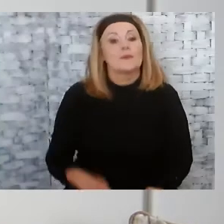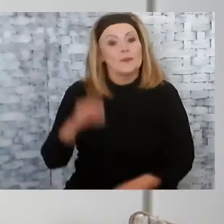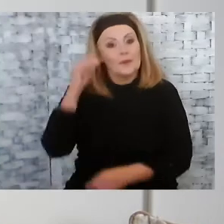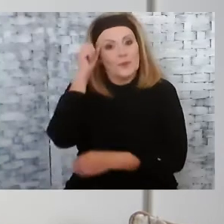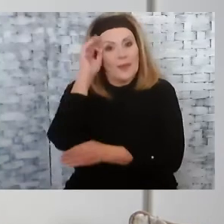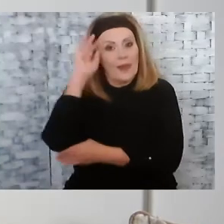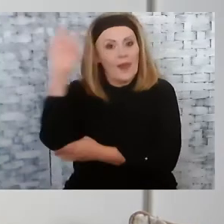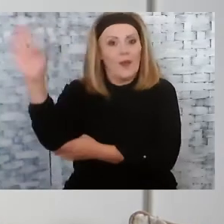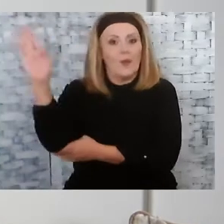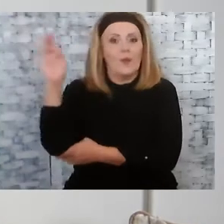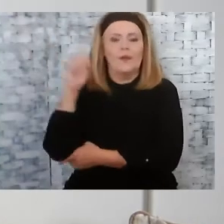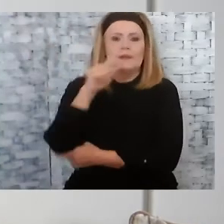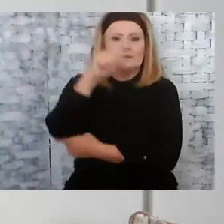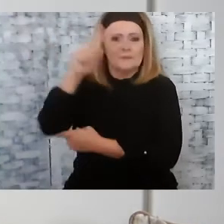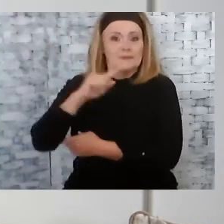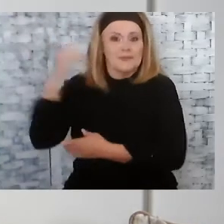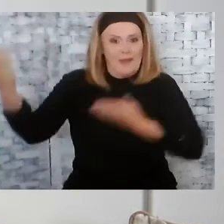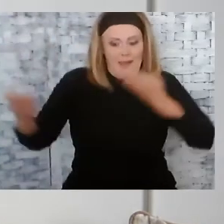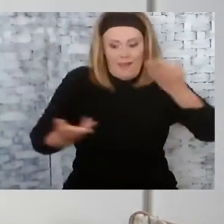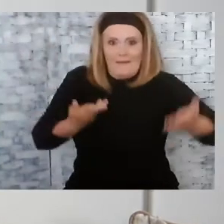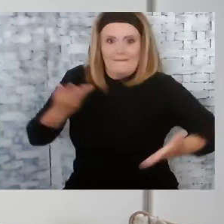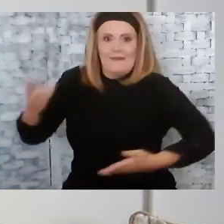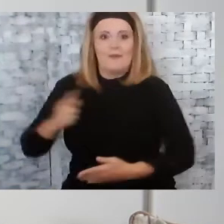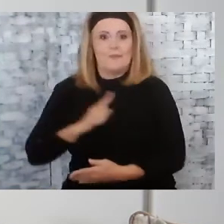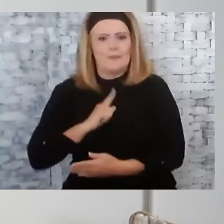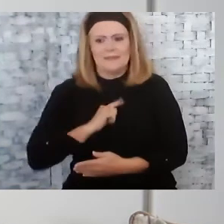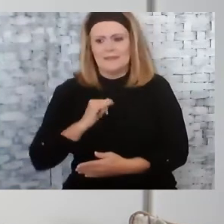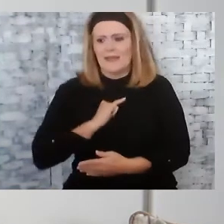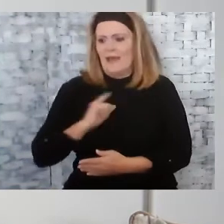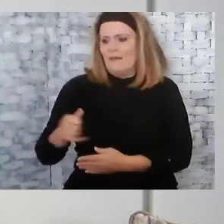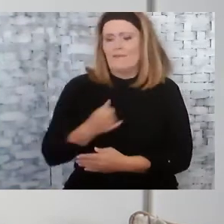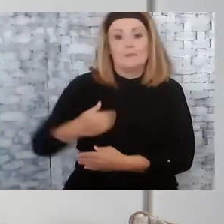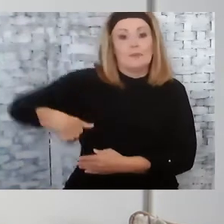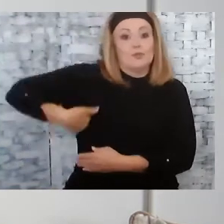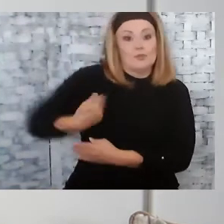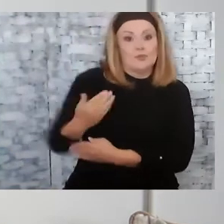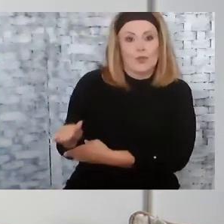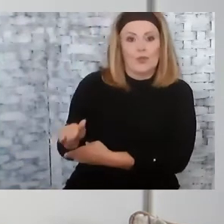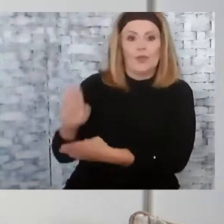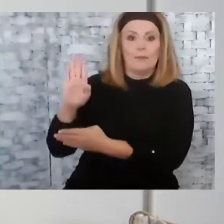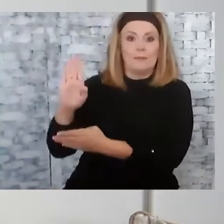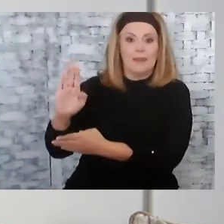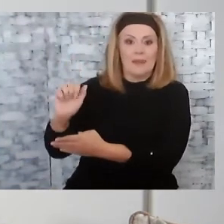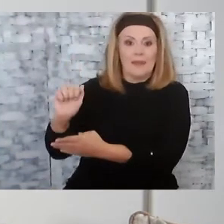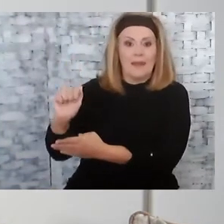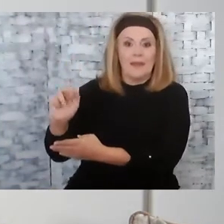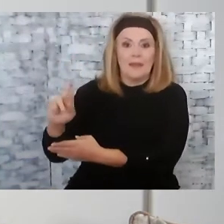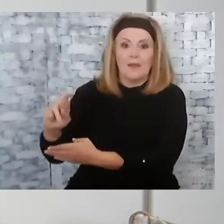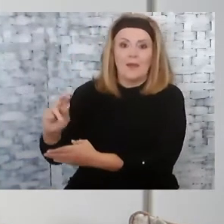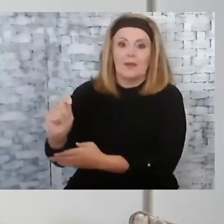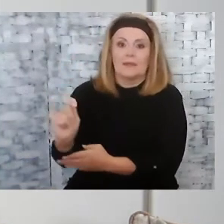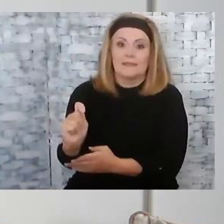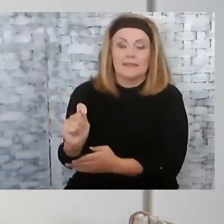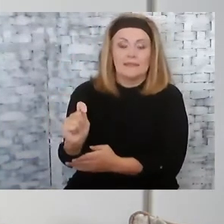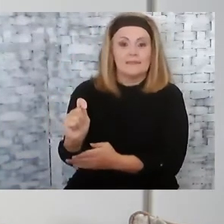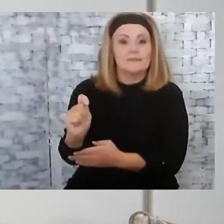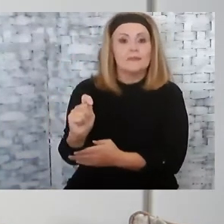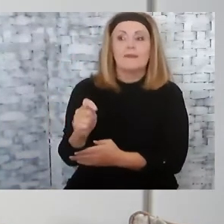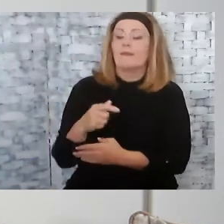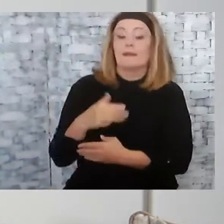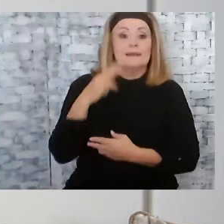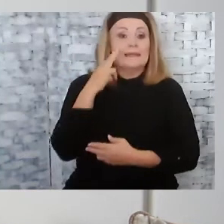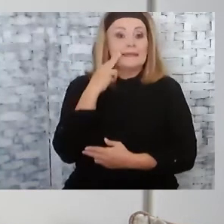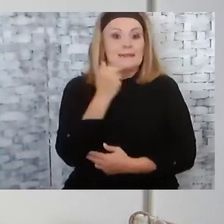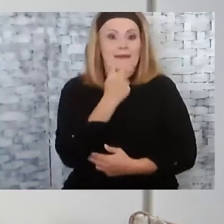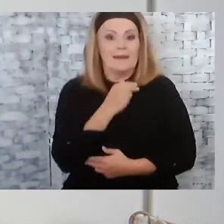Goeiedag. Speciale welkom van myself en van Bart af vir oggend hier vir julle. Dis vir ons lekker dat julle vandag hier by ons is. Nou,